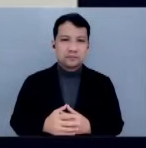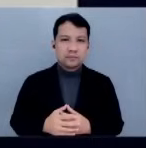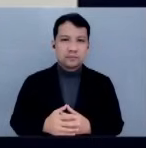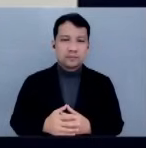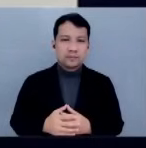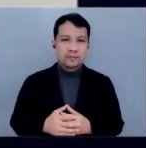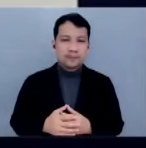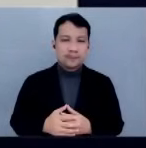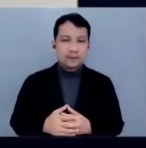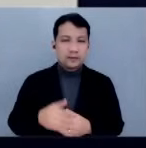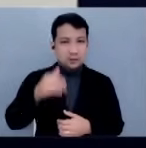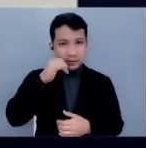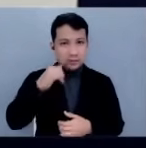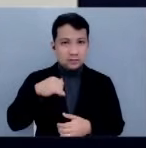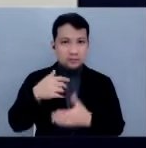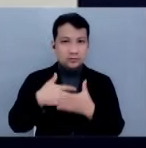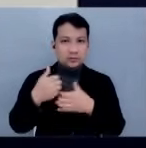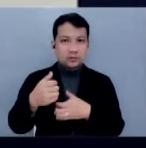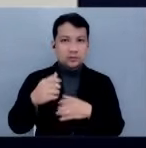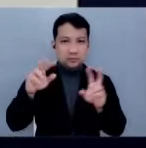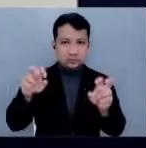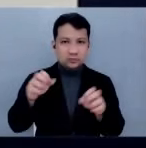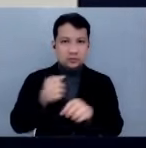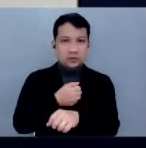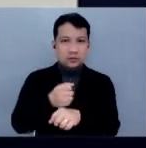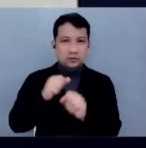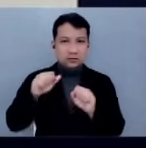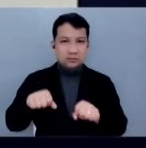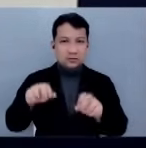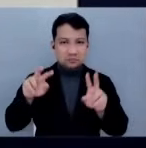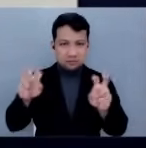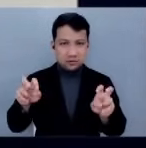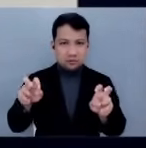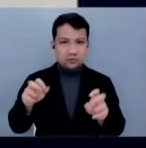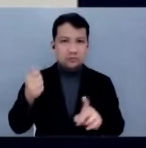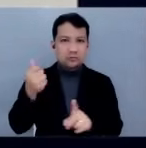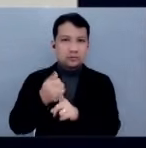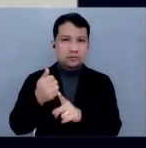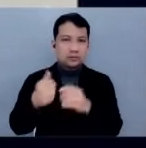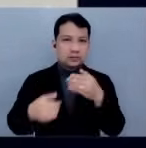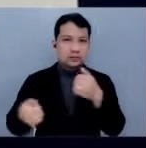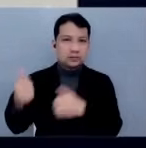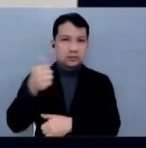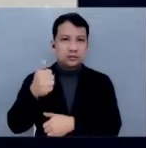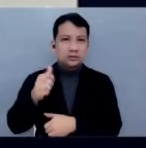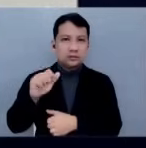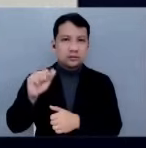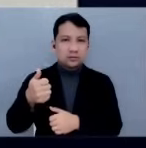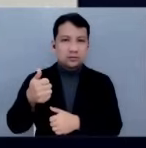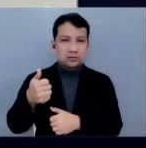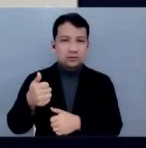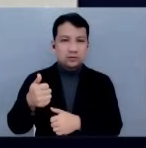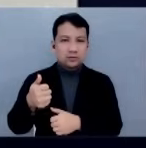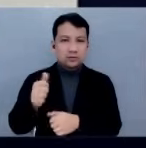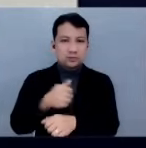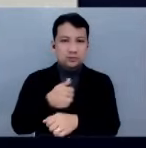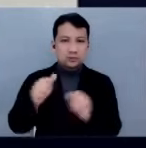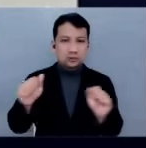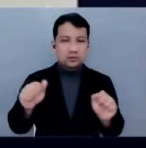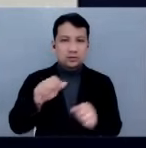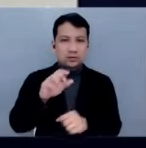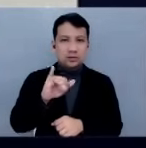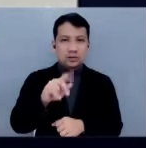Kahapon lang nilabas ang memorabilia ng NHYPEN, pero pasok agad ito sa top 10 ng album chart ng iTunes